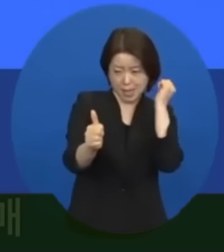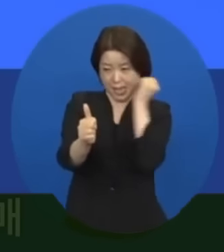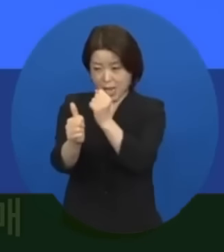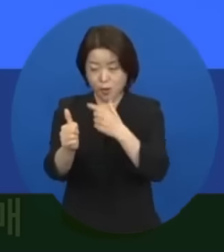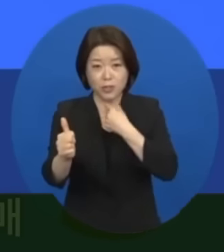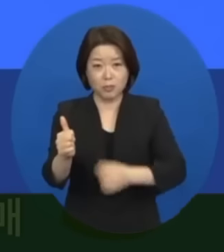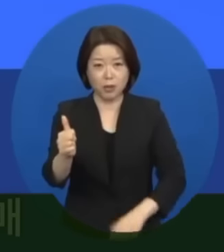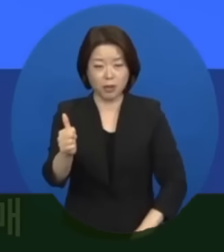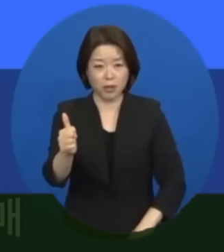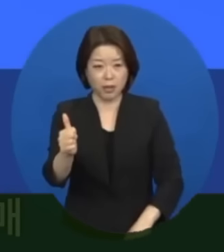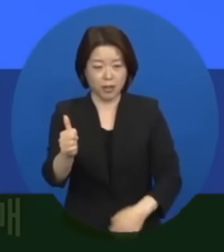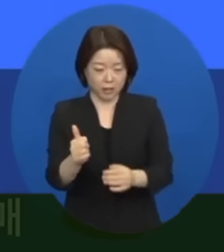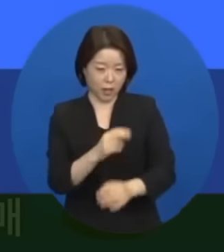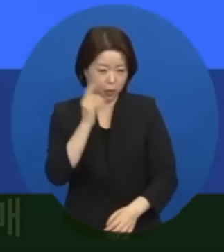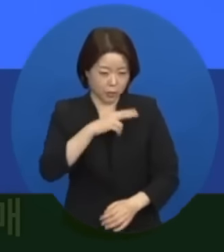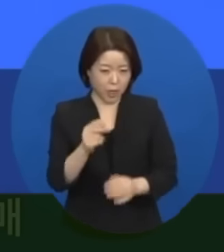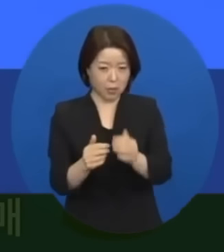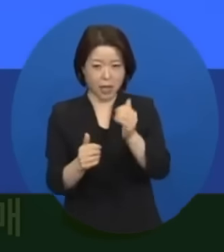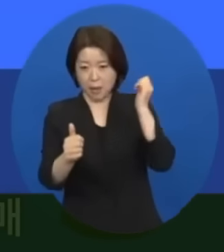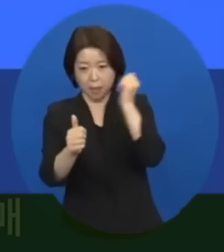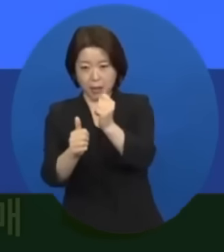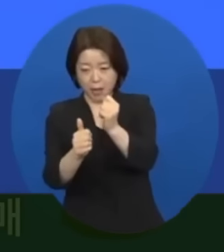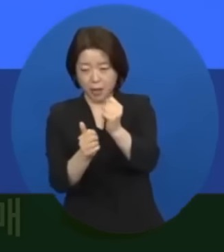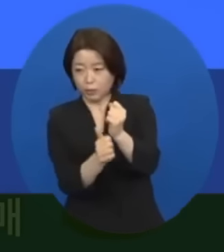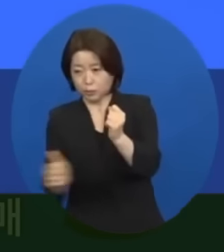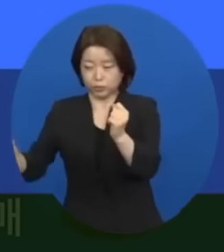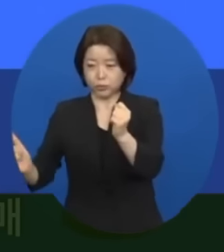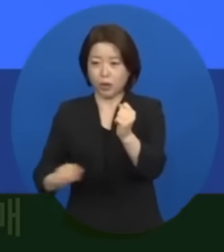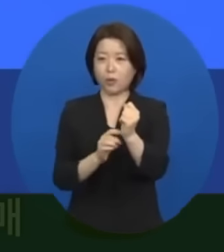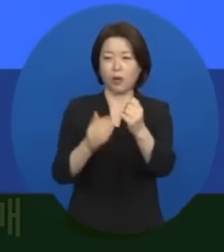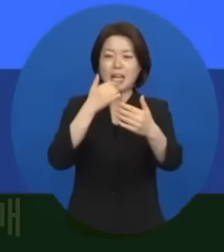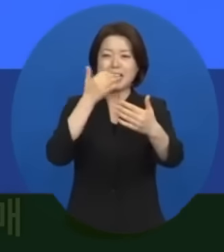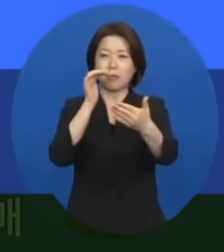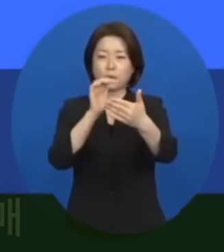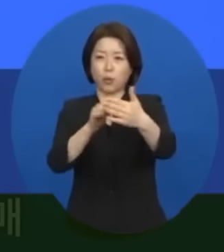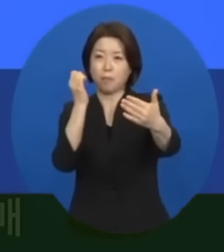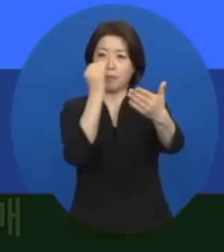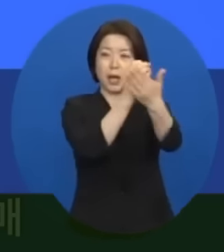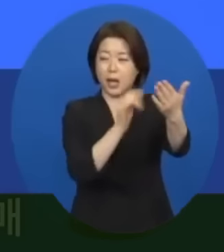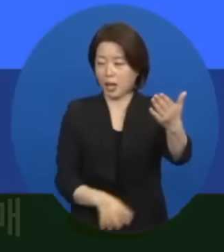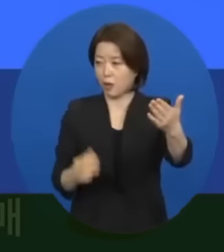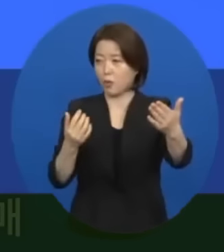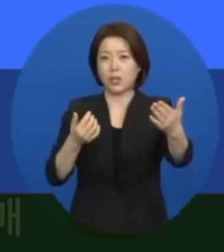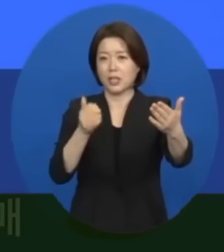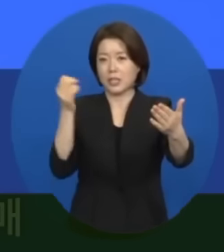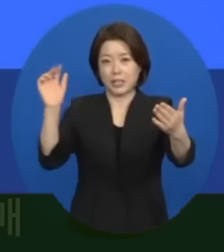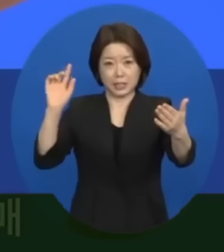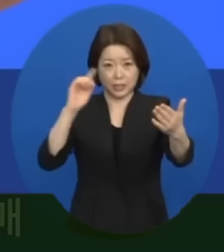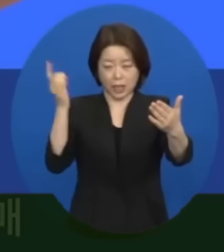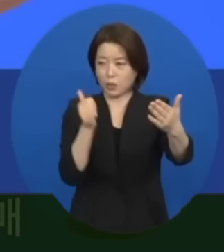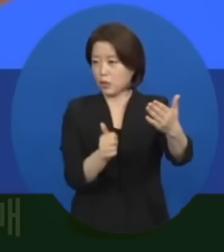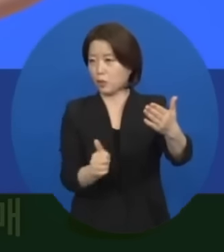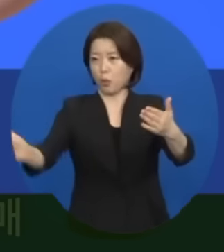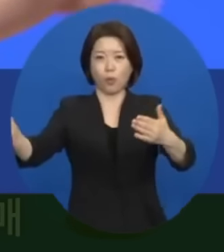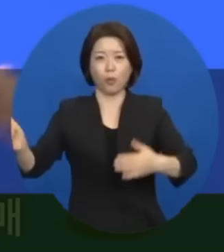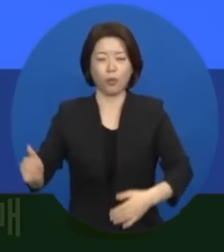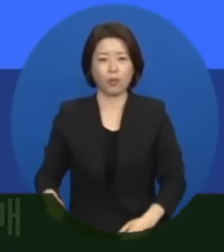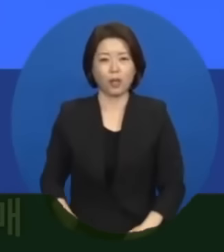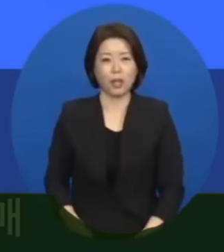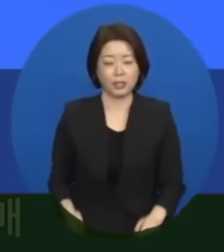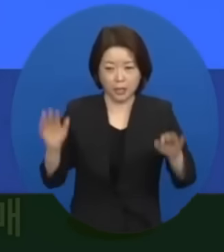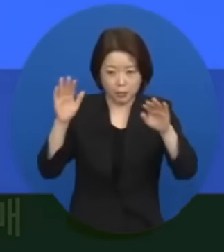앞을 피하고 사울의 창은 벽에 박혀서 다행히 피하긴 했어요 그러나 다윗이 그 밤에 도피를 하게